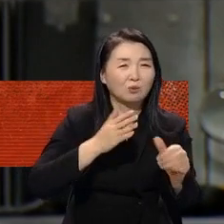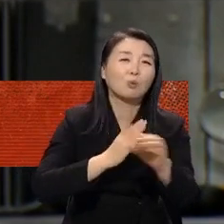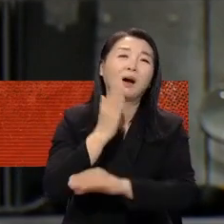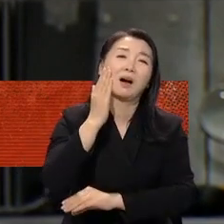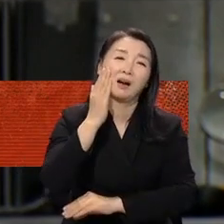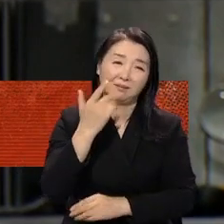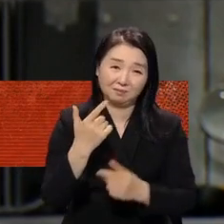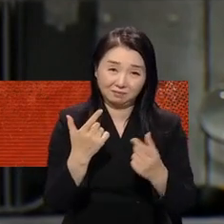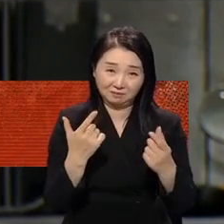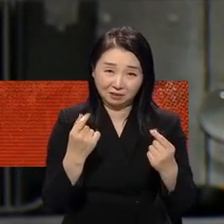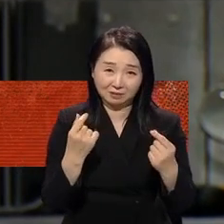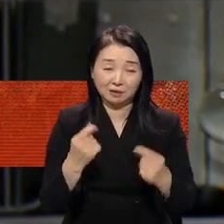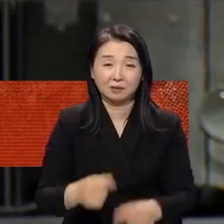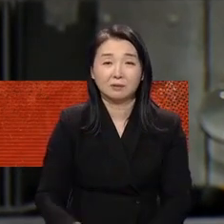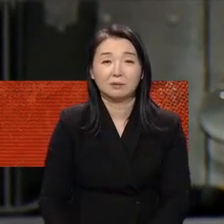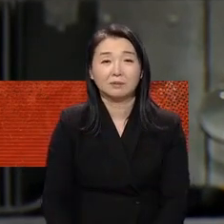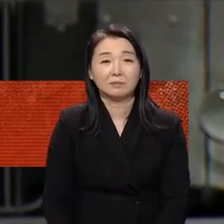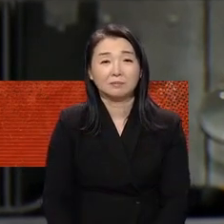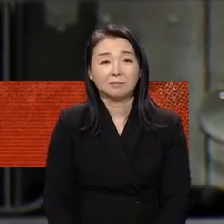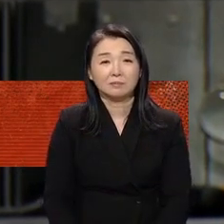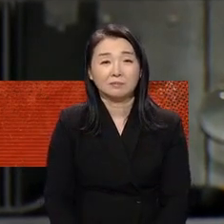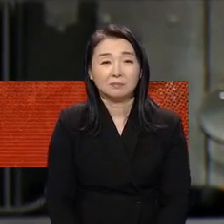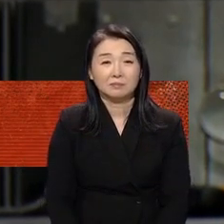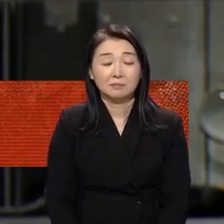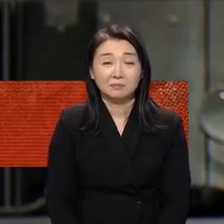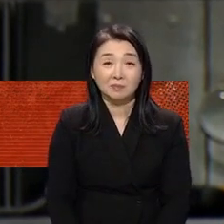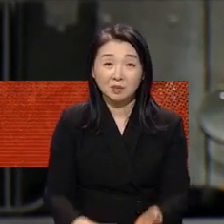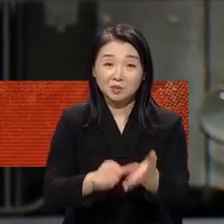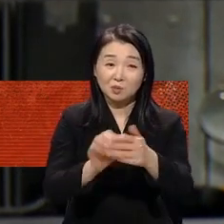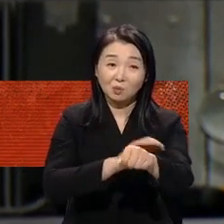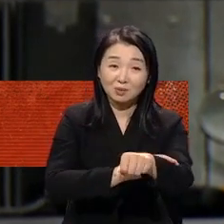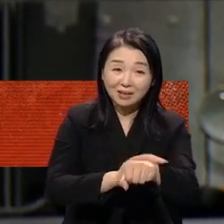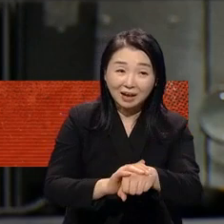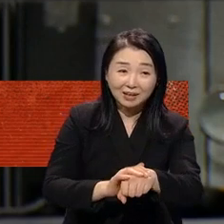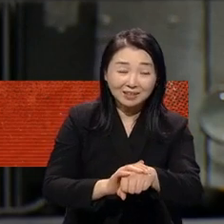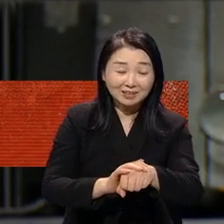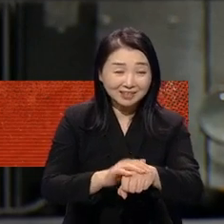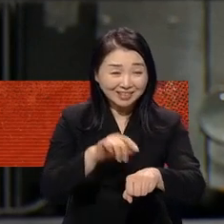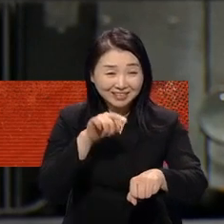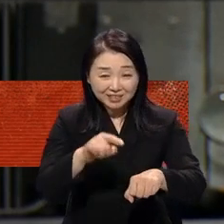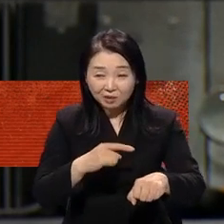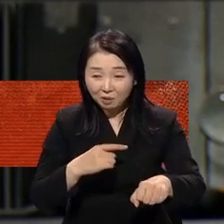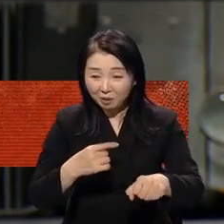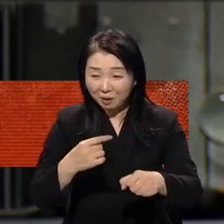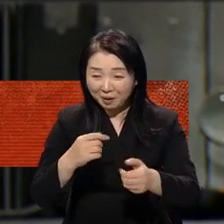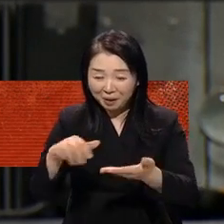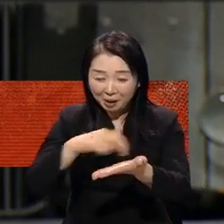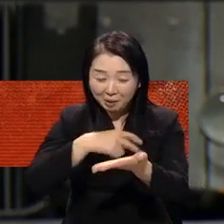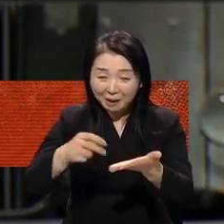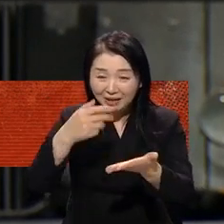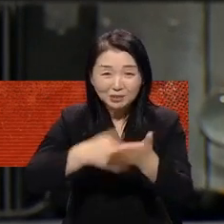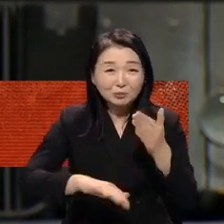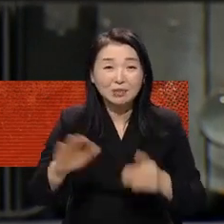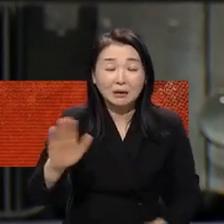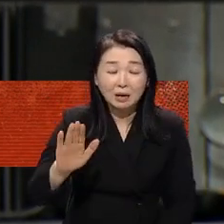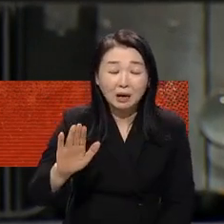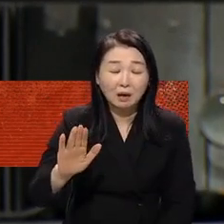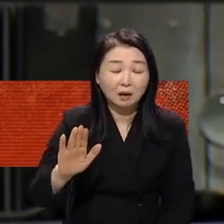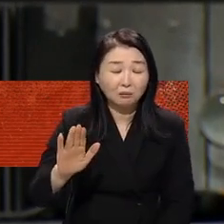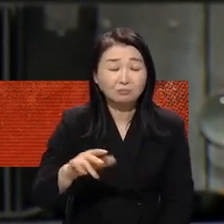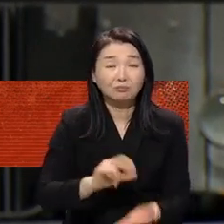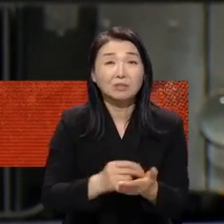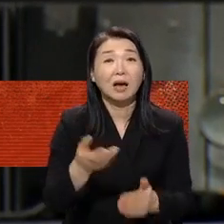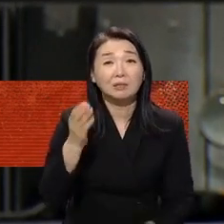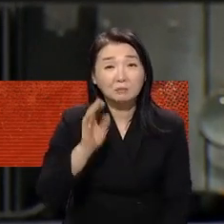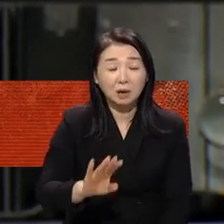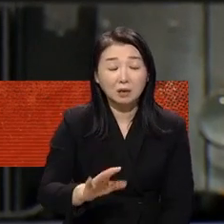생각이 들고 어쨌든 은 잘 지우는데 이거 안 지웠으면 모르겠지만 그 저도 같은 경우는 안 지우거나 두거든요 그냥 그리고 또